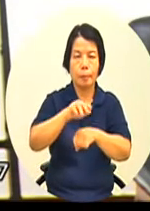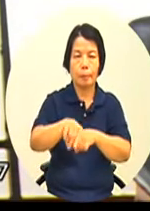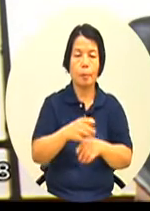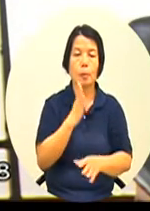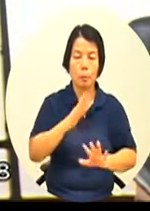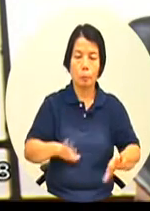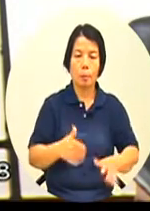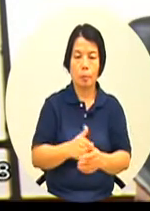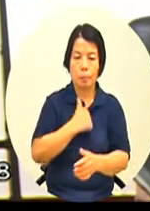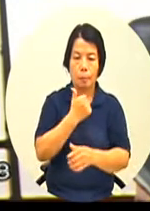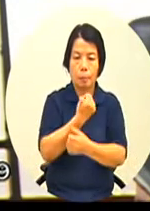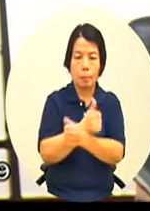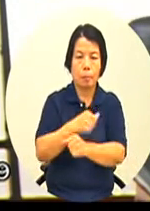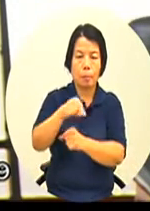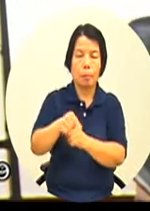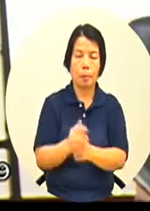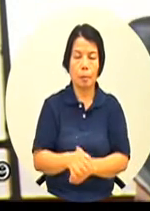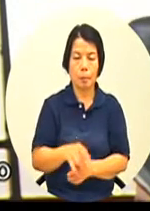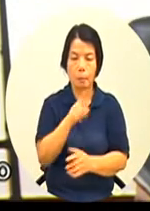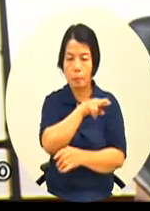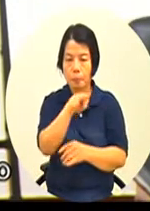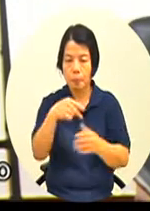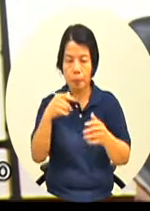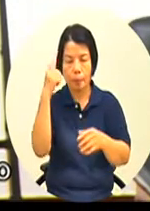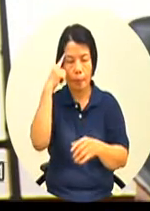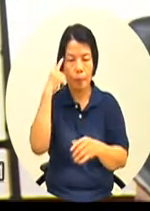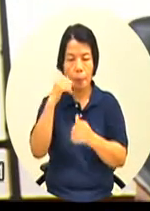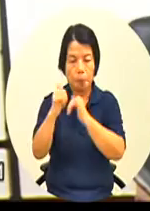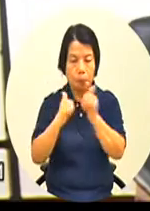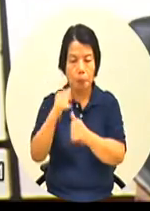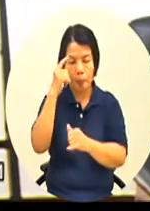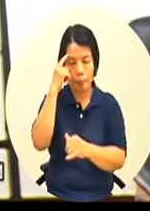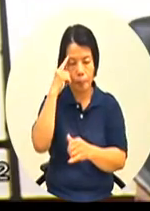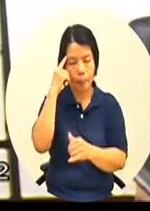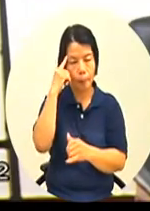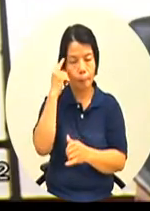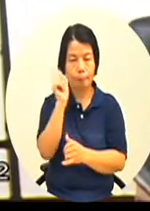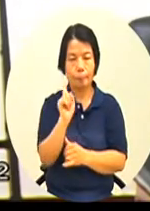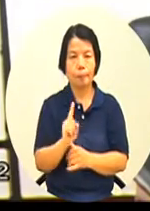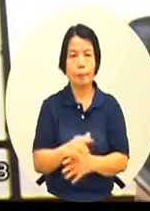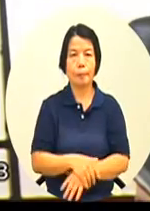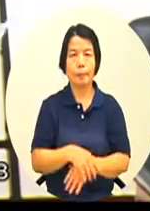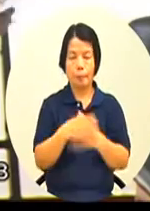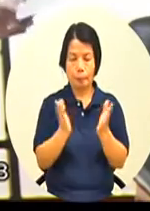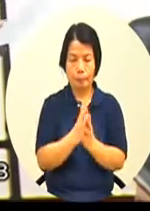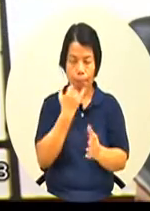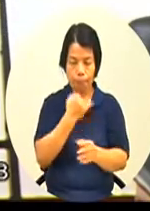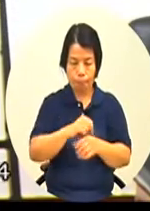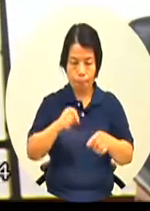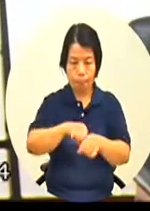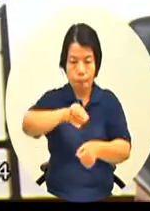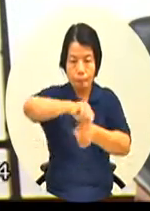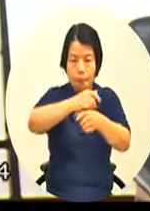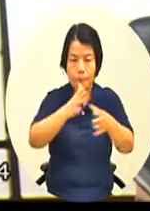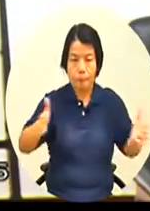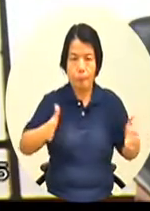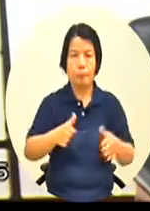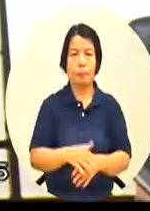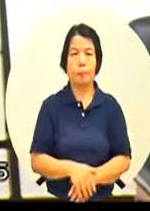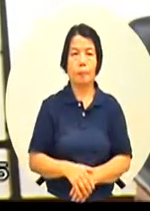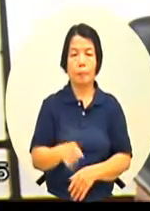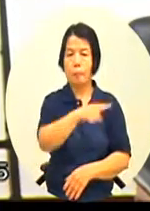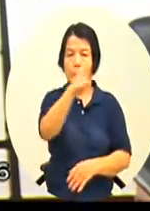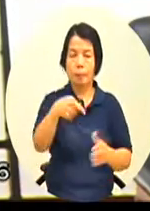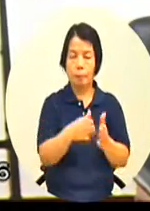段，那看看民众的反应。如果民众反应高，是不是可以把预算规模扩大？其实人家做的是规个五